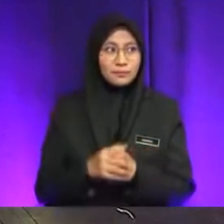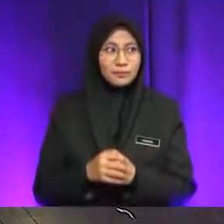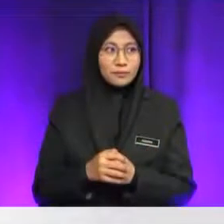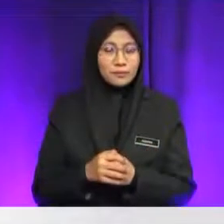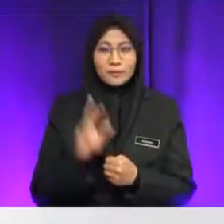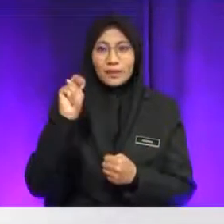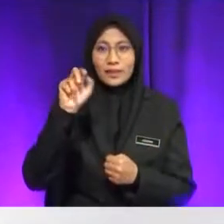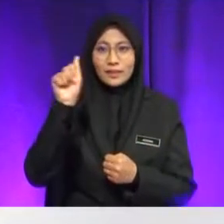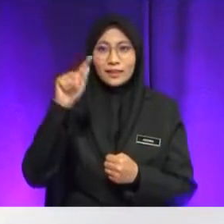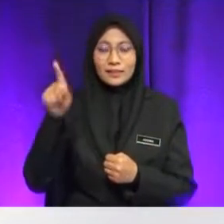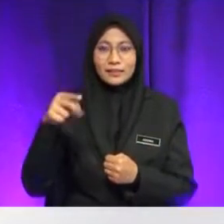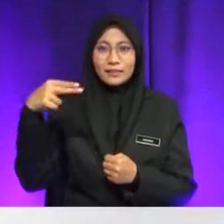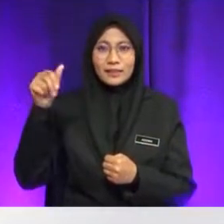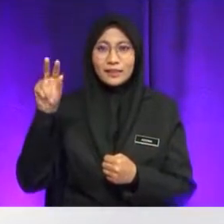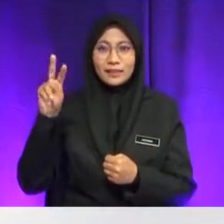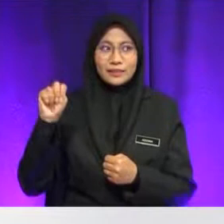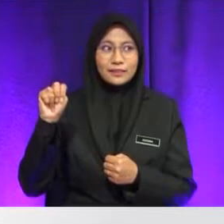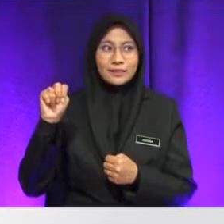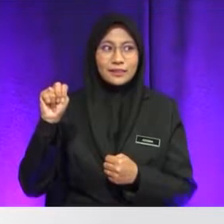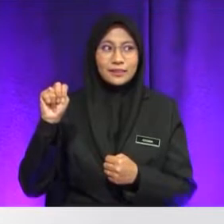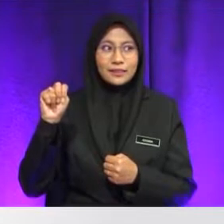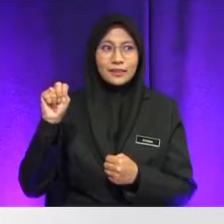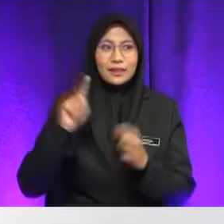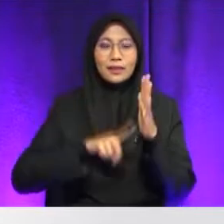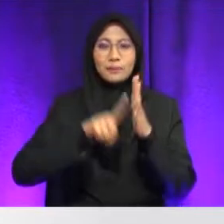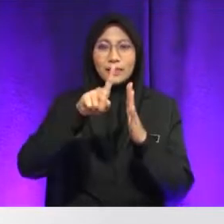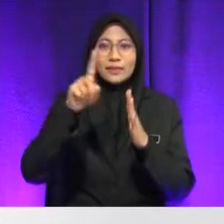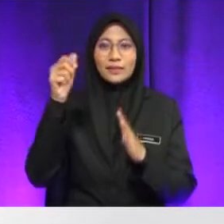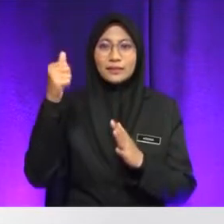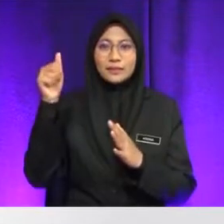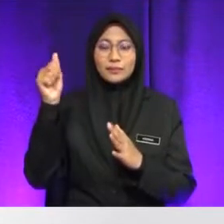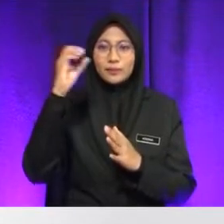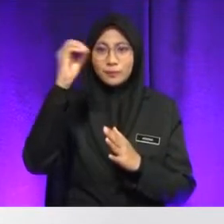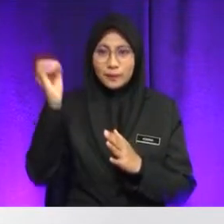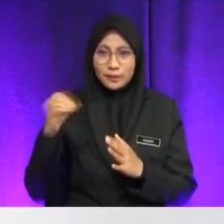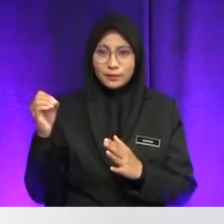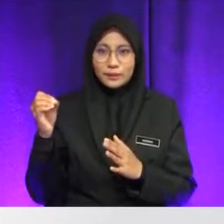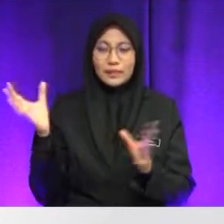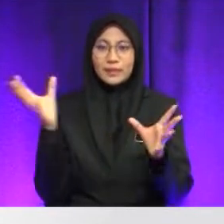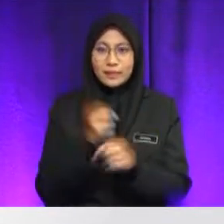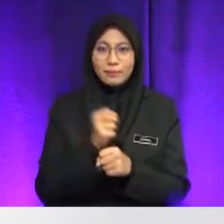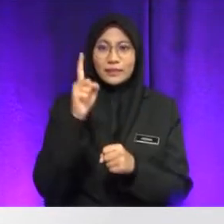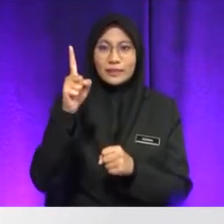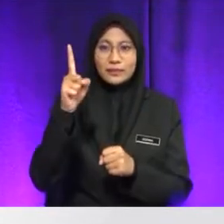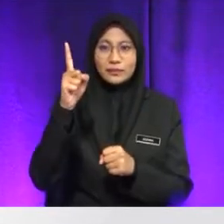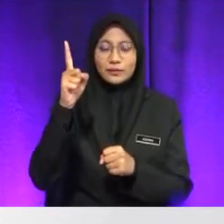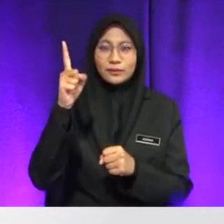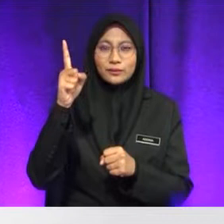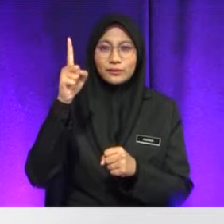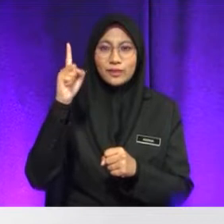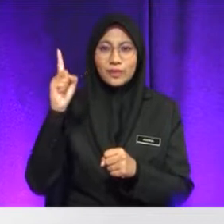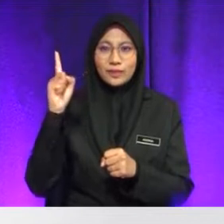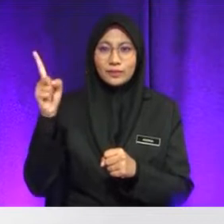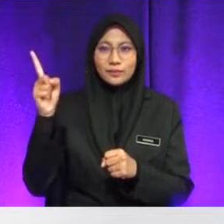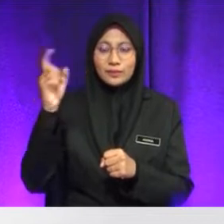juga daerah kali langit DKT meningkat sebanyak 10 ratus jadi tidak baik sebanyak 110 method